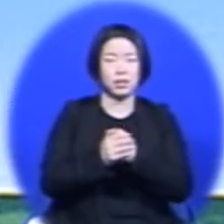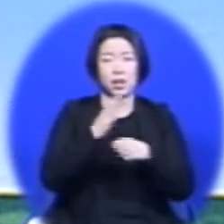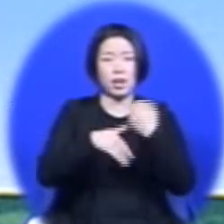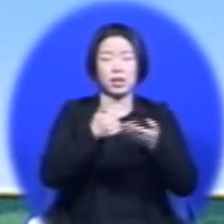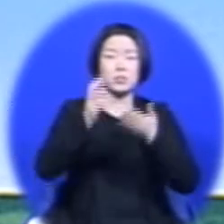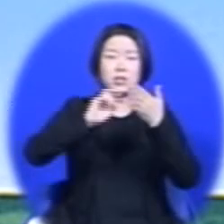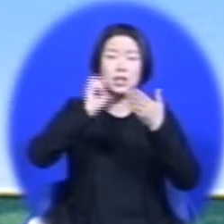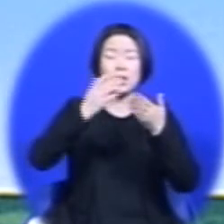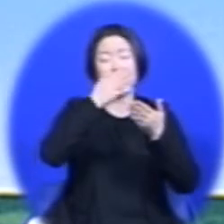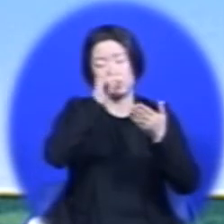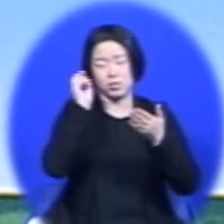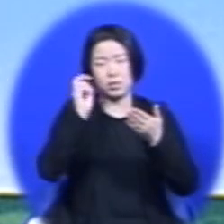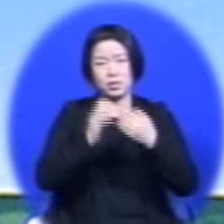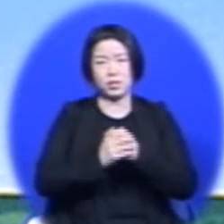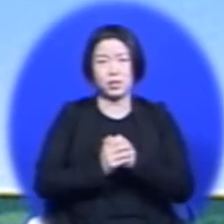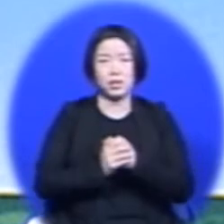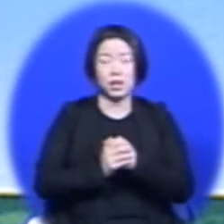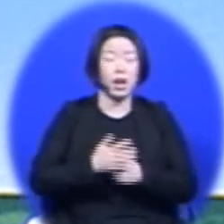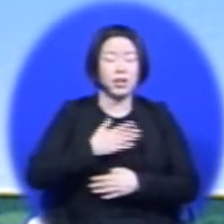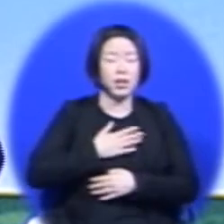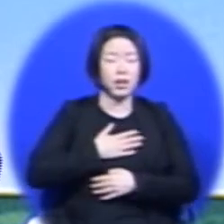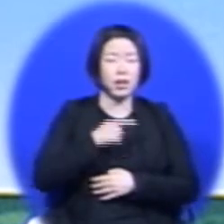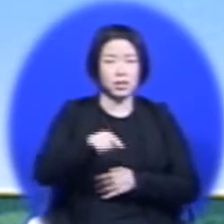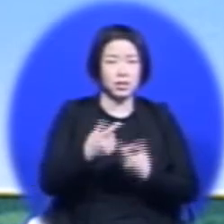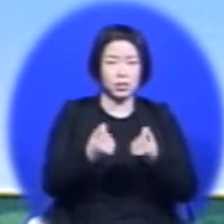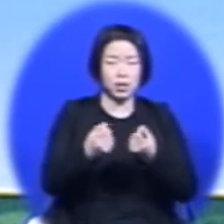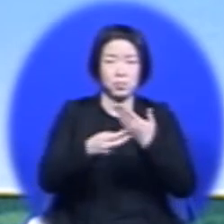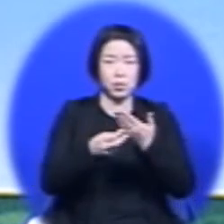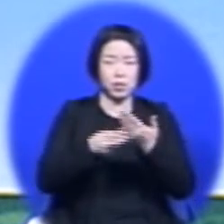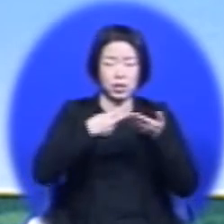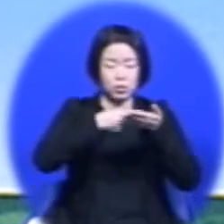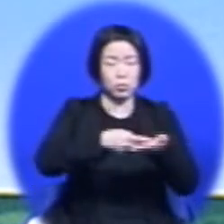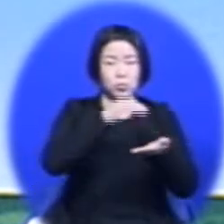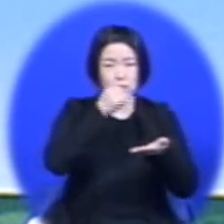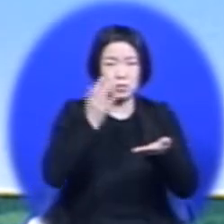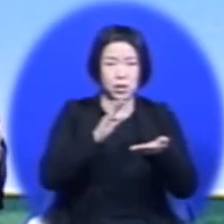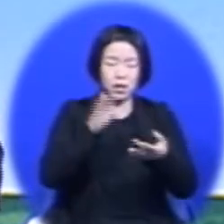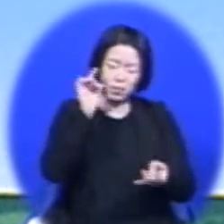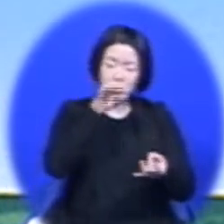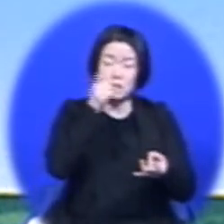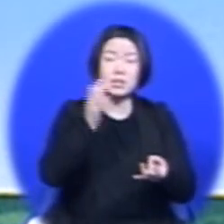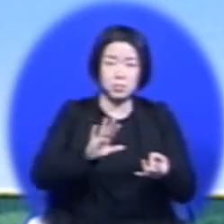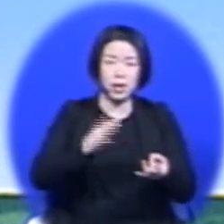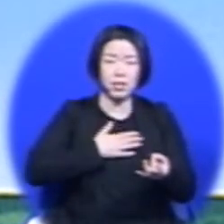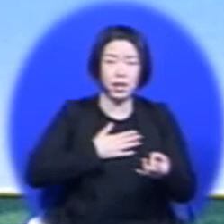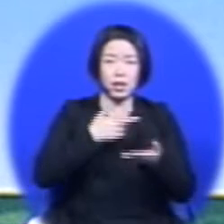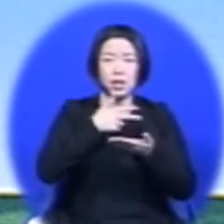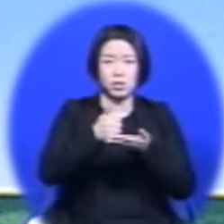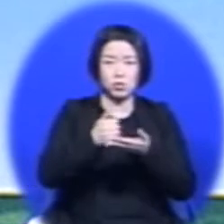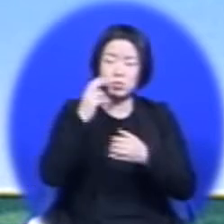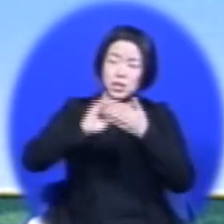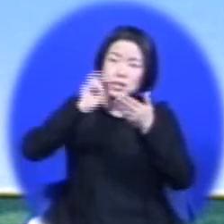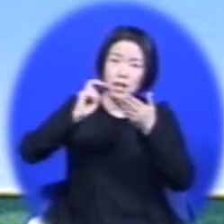하나님을 찬양할 수 있잖아. 내가 이렇게 병원에 입원해 있고 누워있지만 꼼짝 못하고 있지만 내가 주님을 찬양할